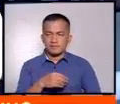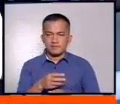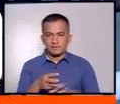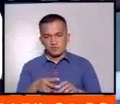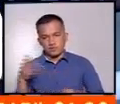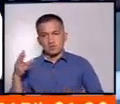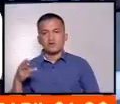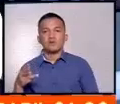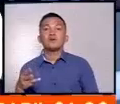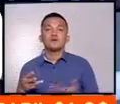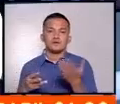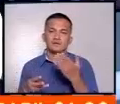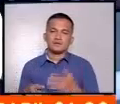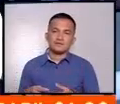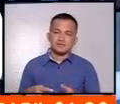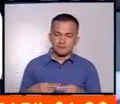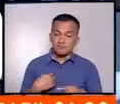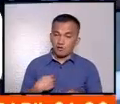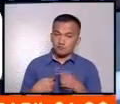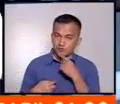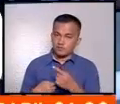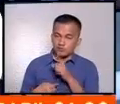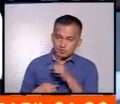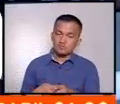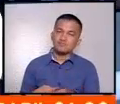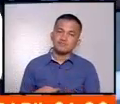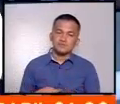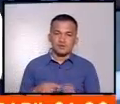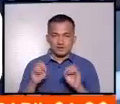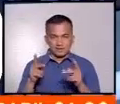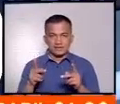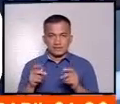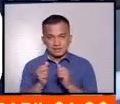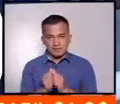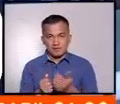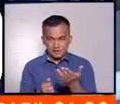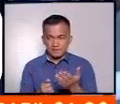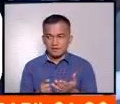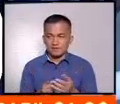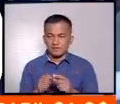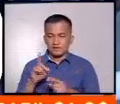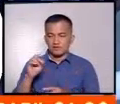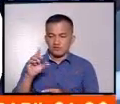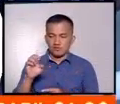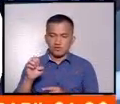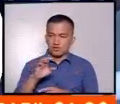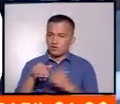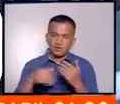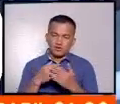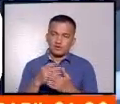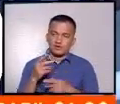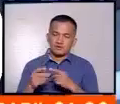nyo. That yeah. I guarantee. Okay? Okay? Sige, sasamahan po namin kayo sa DOLE. Lahat po